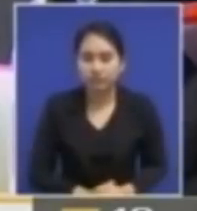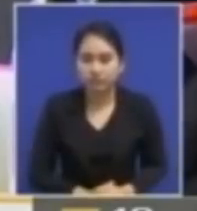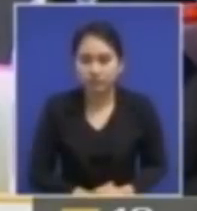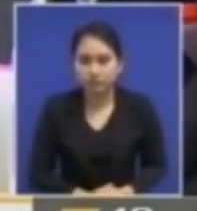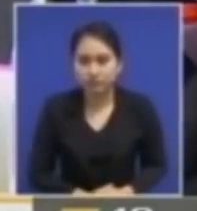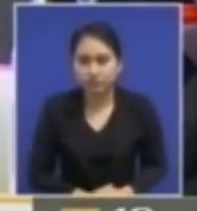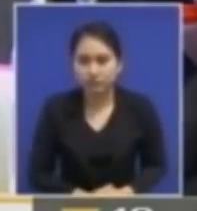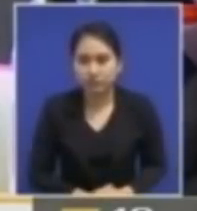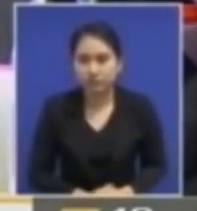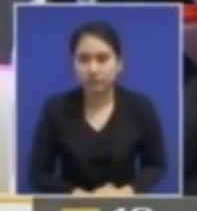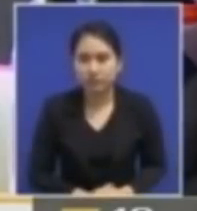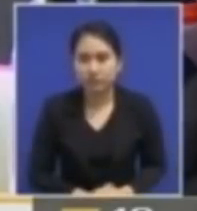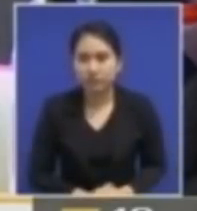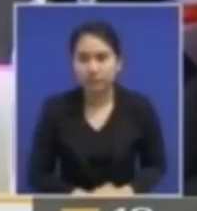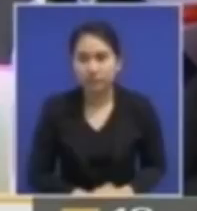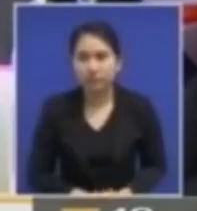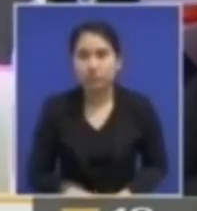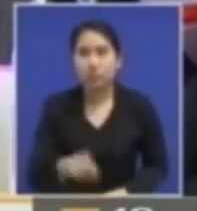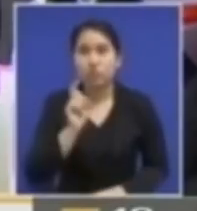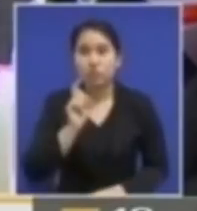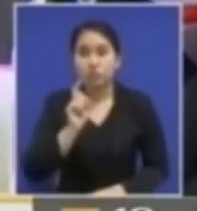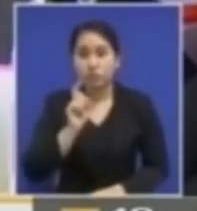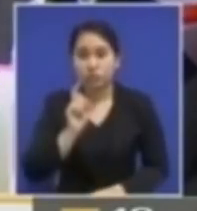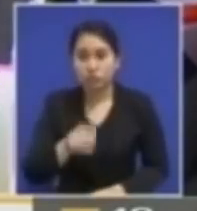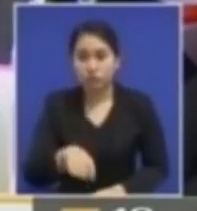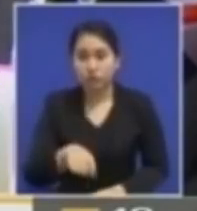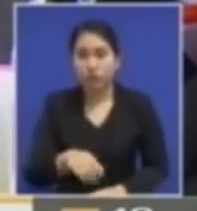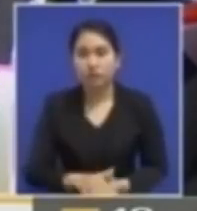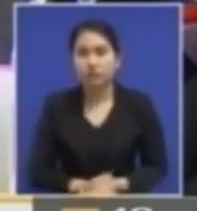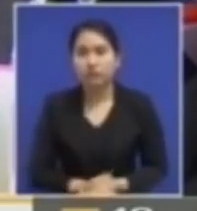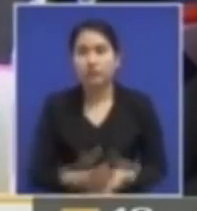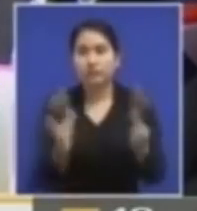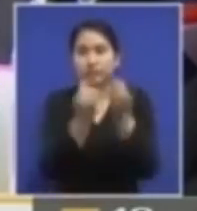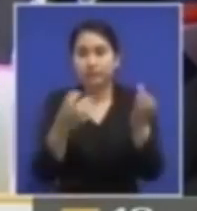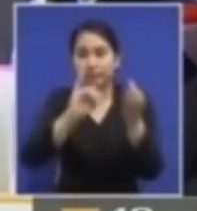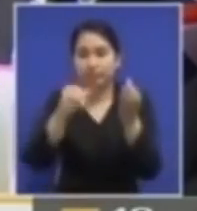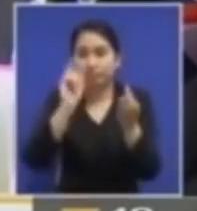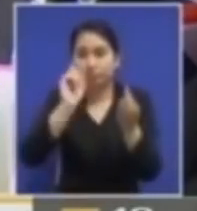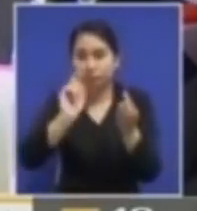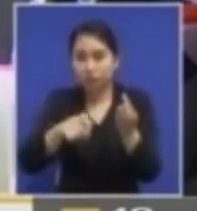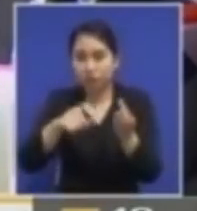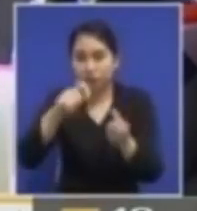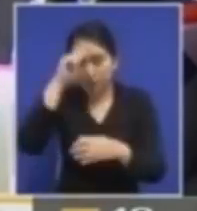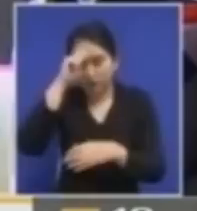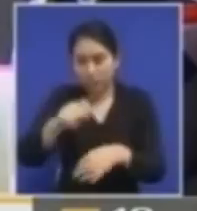ต้องยึดมั่นและทำรงไว้ซึ่งการปกครองระบอบประชาธิปไตยอันมีพระมหากษัตริย์ทรงเป็น